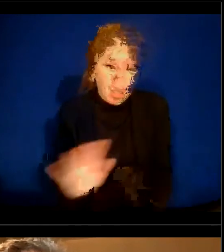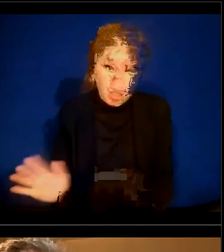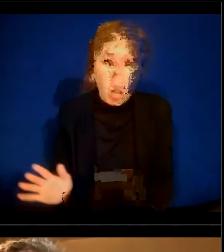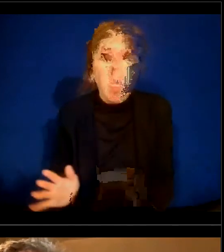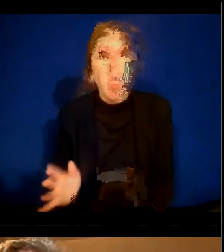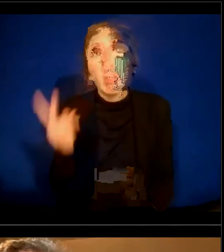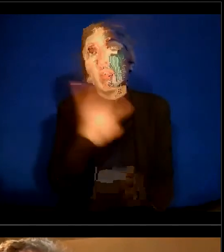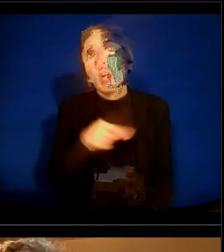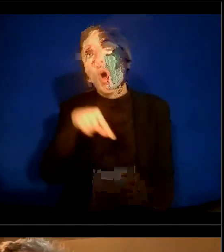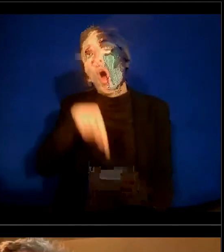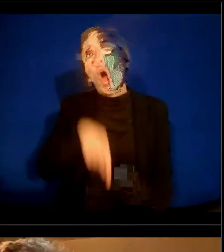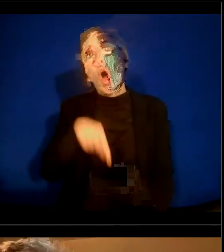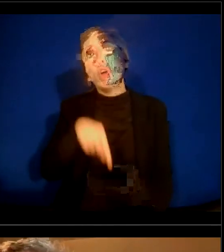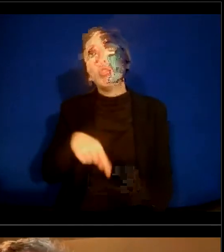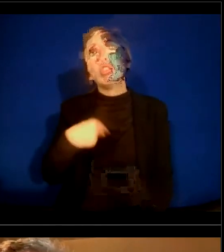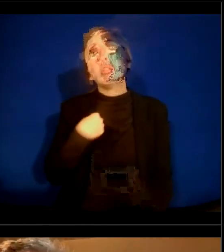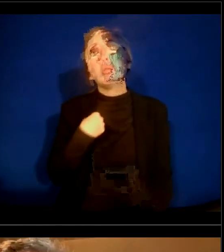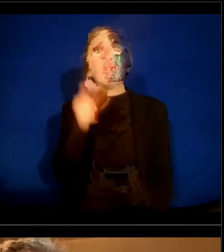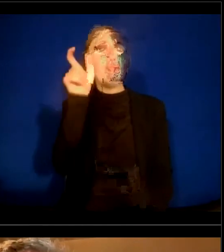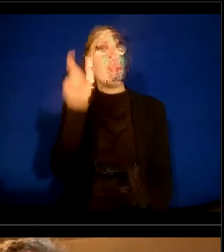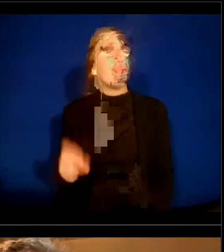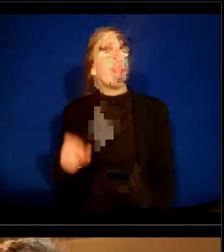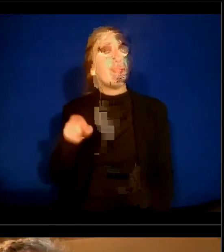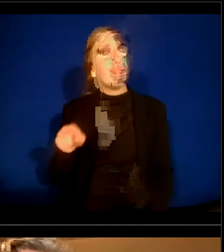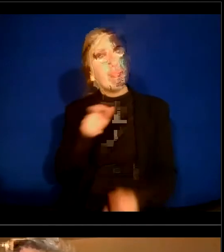della gestione delle emergenze,